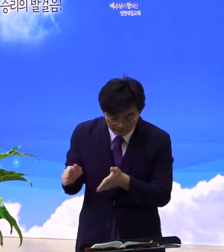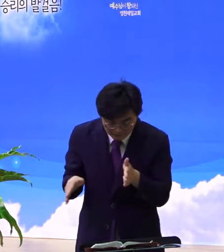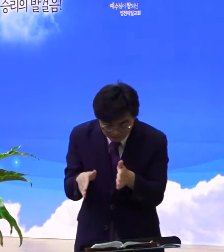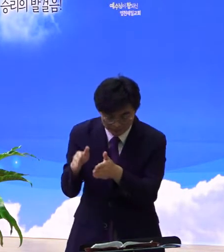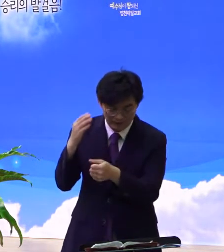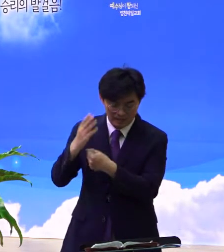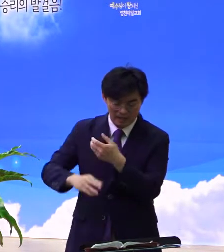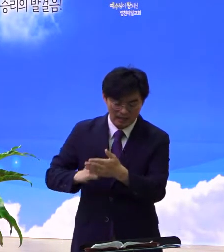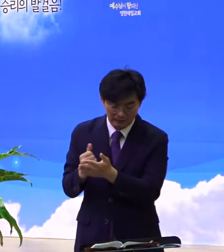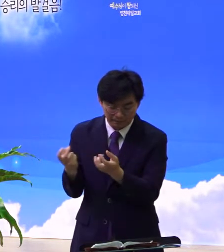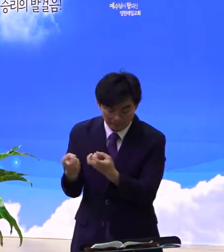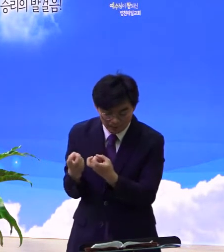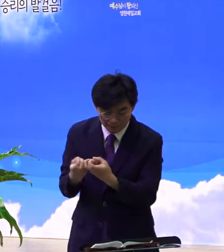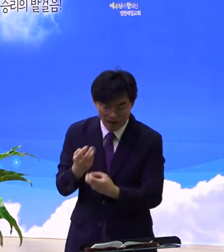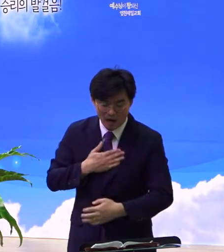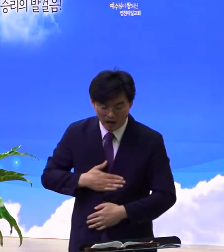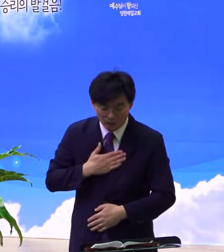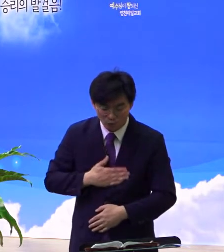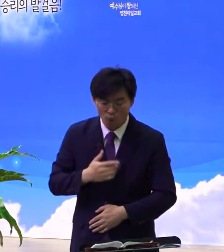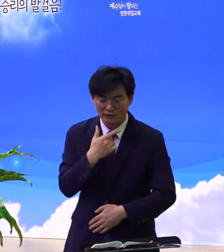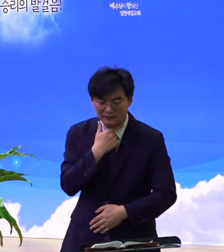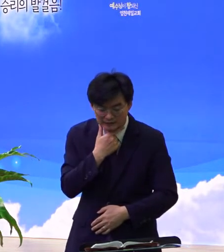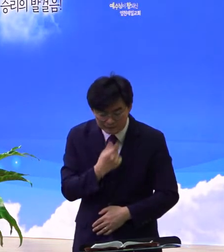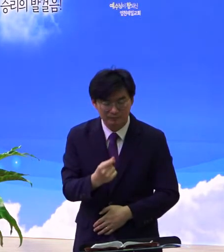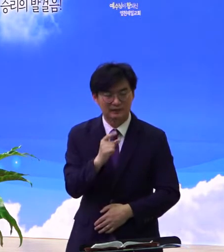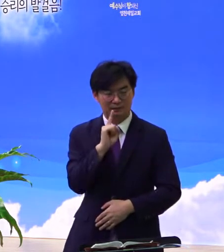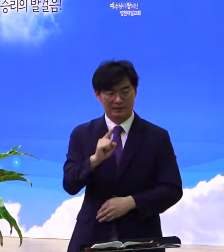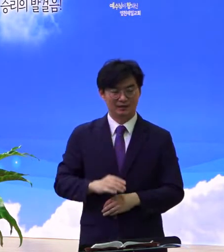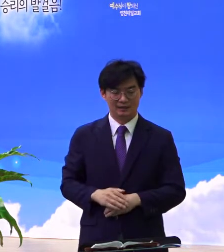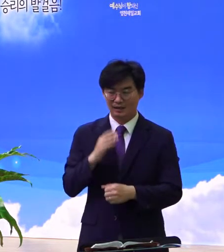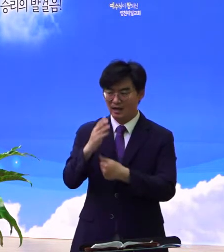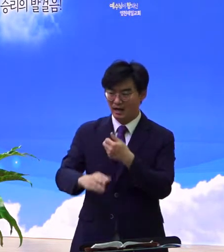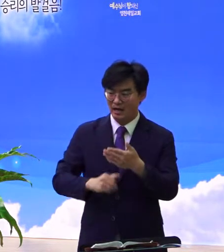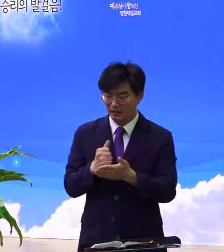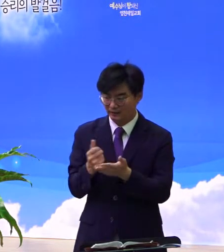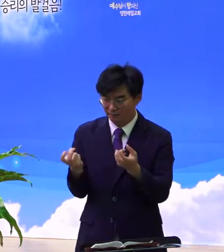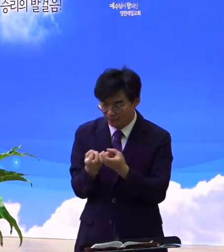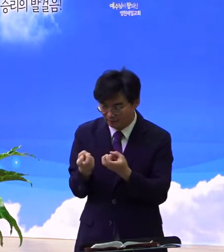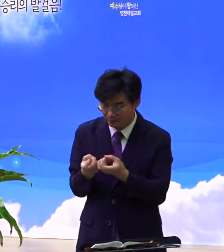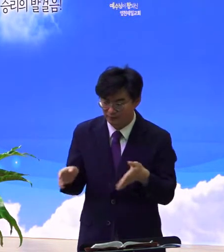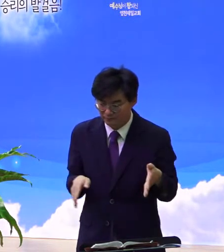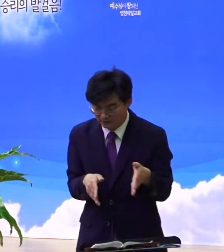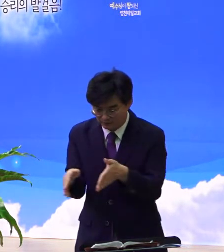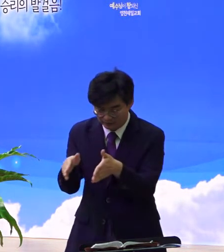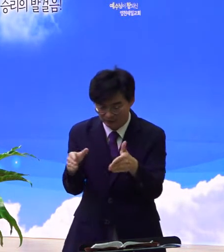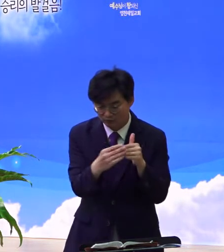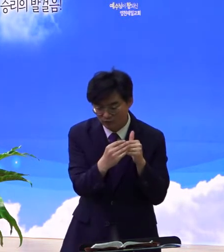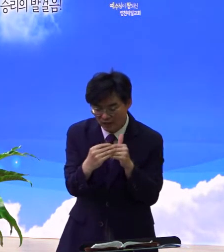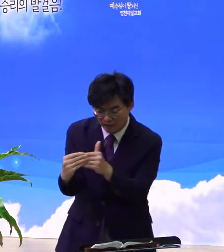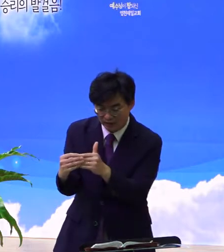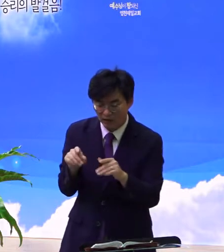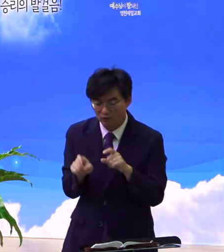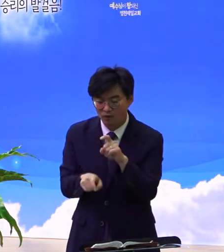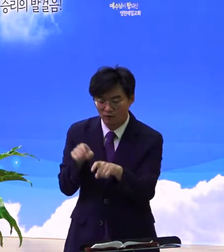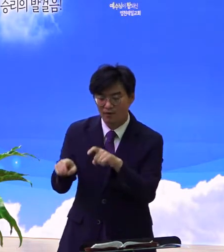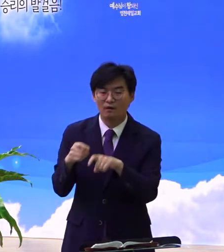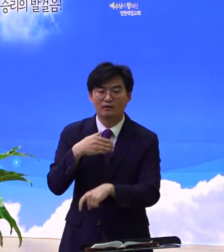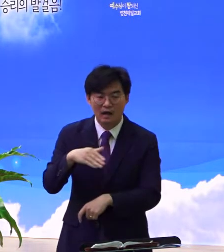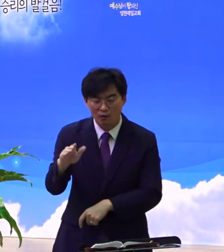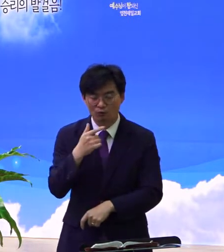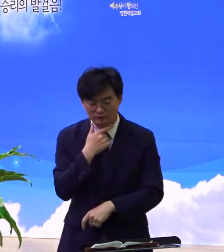밝히 보면서 하나님이 주시는 길을 걸어가기를 간절히 소망했습니다. 다윗의 마음이